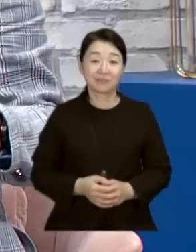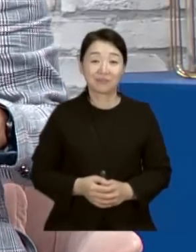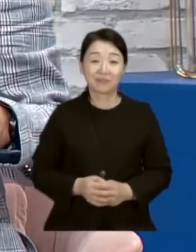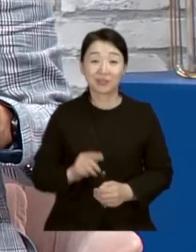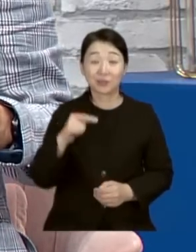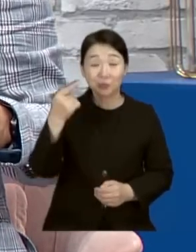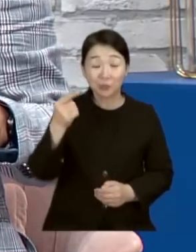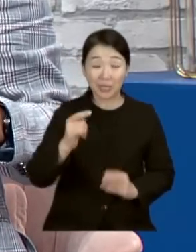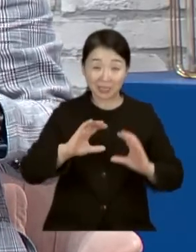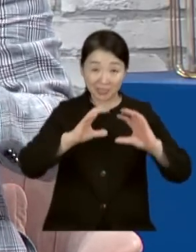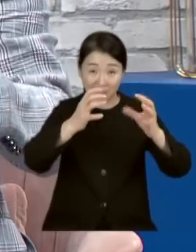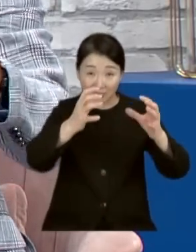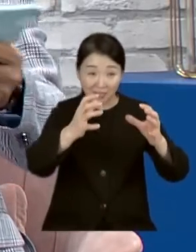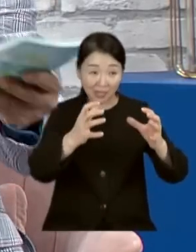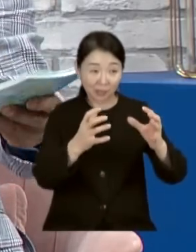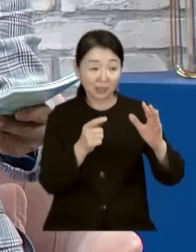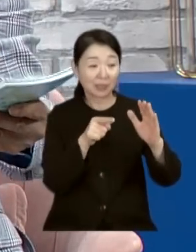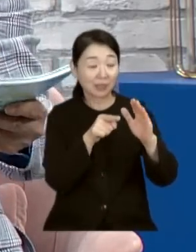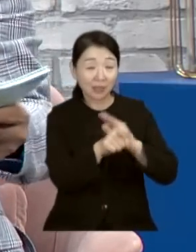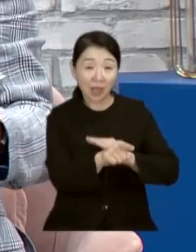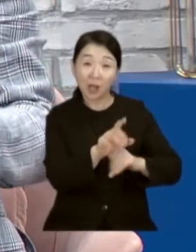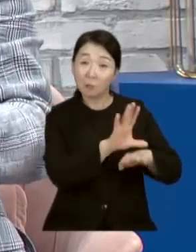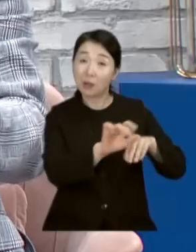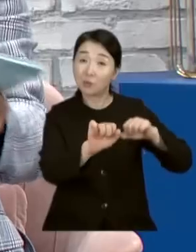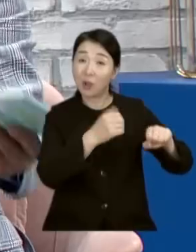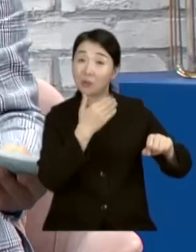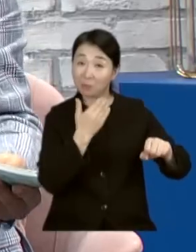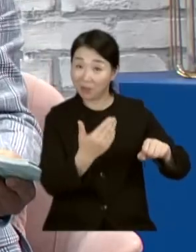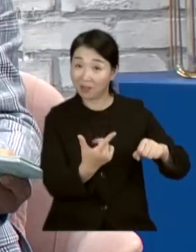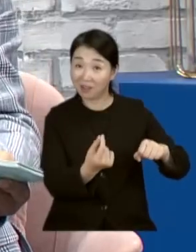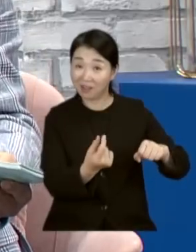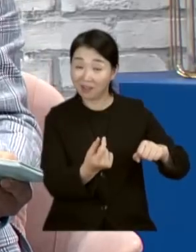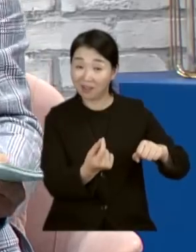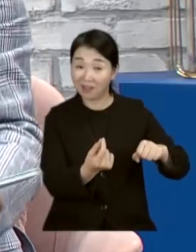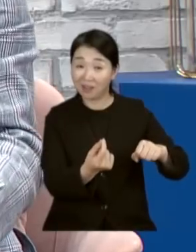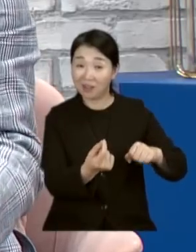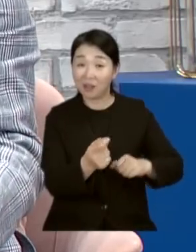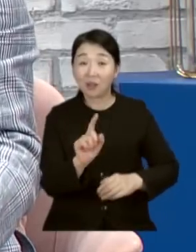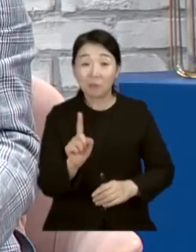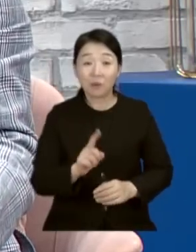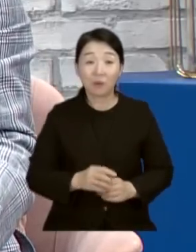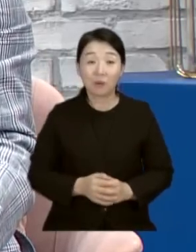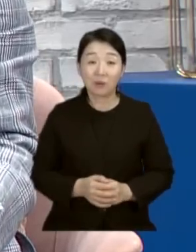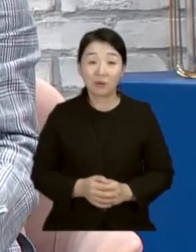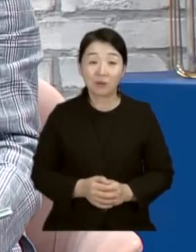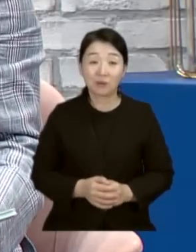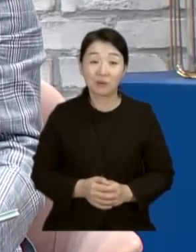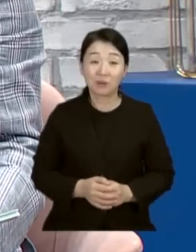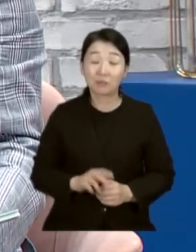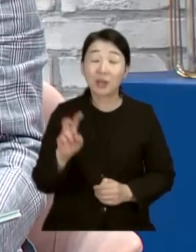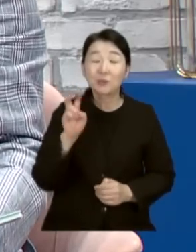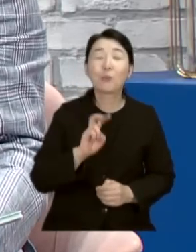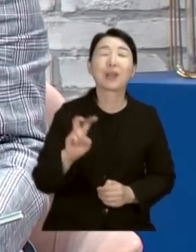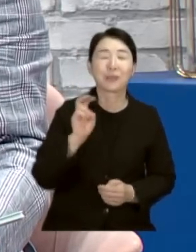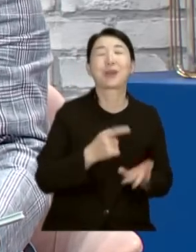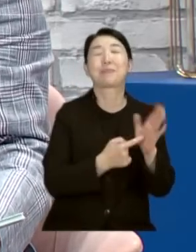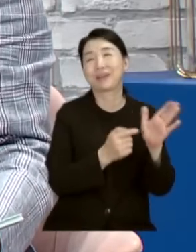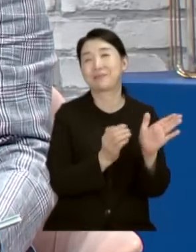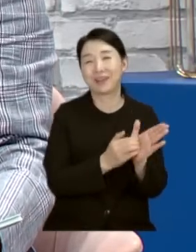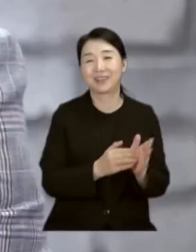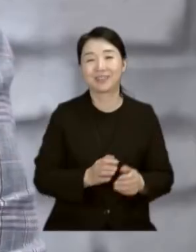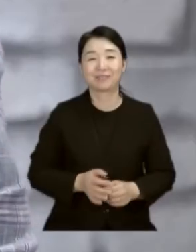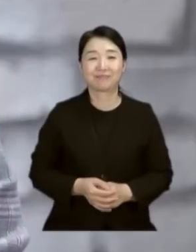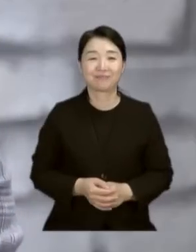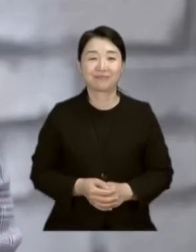그리고 나니까 세상적으로 또 나가서 방송 활동도 하시게 하고 아까 뭐 게리롱?